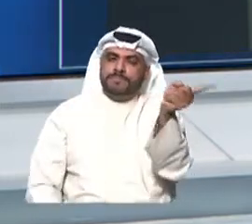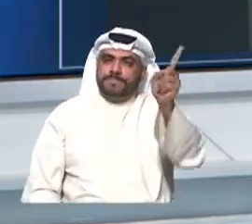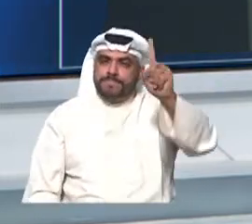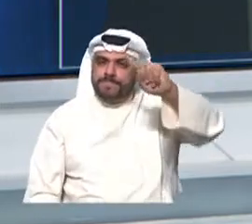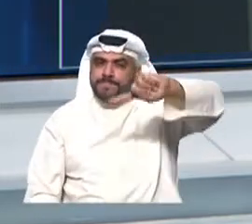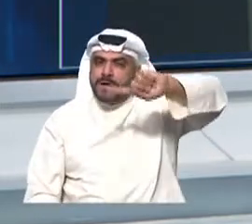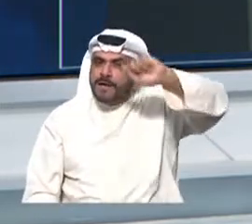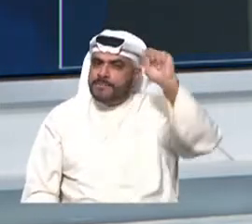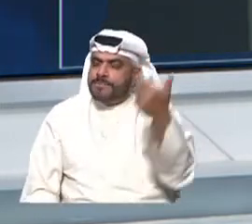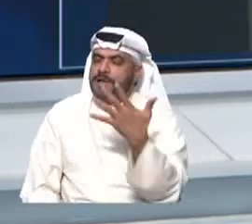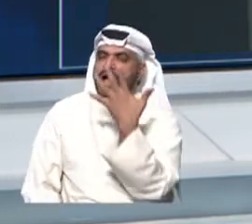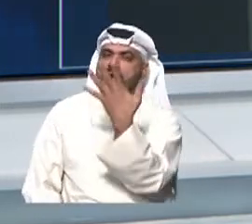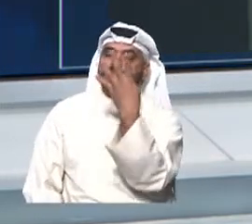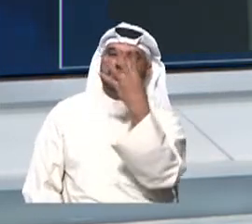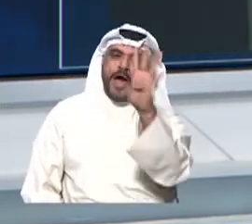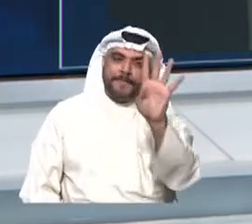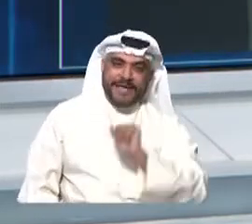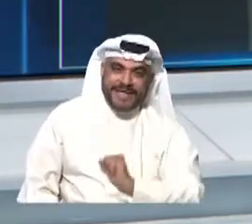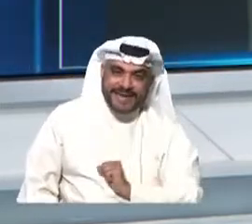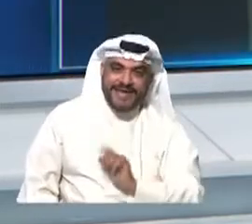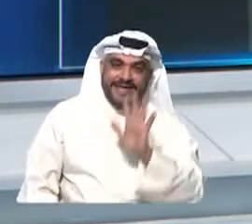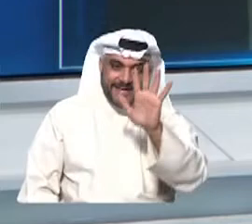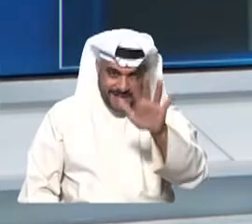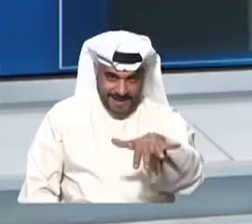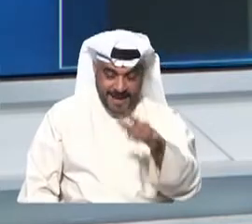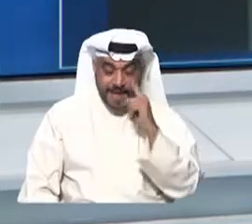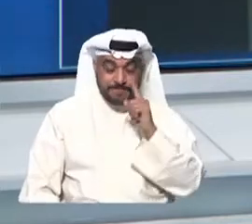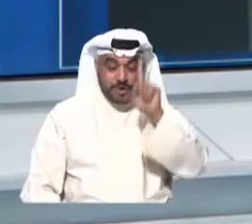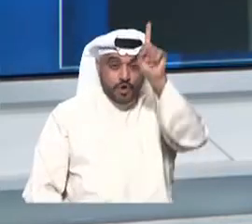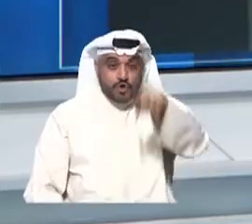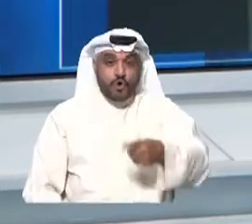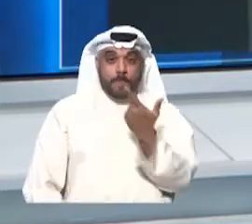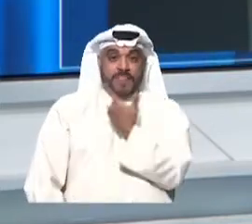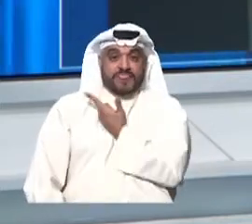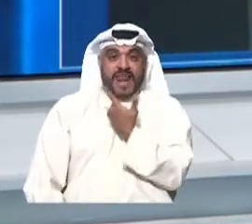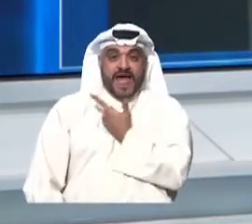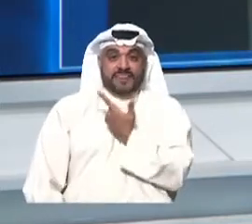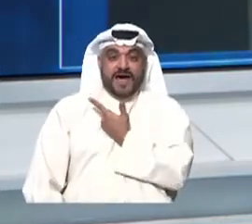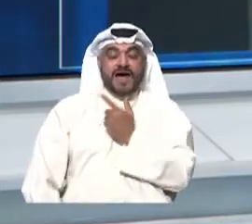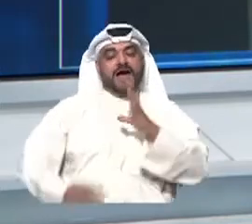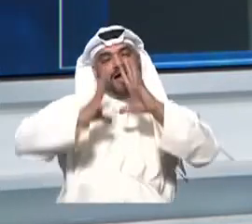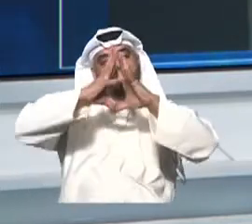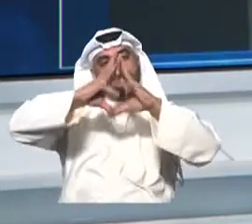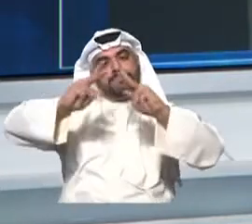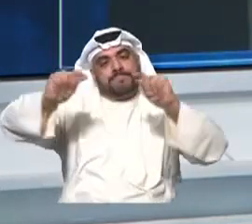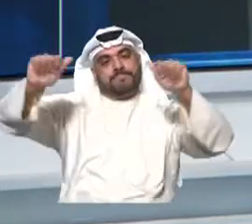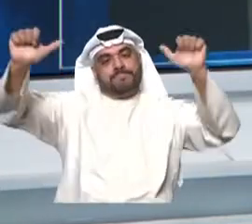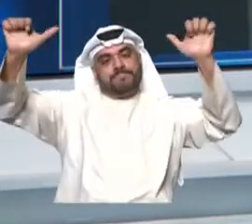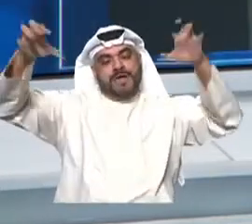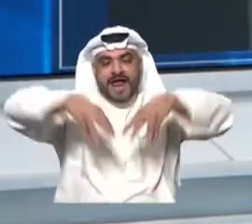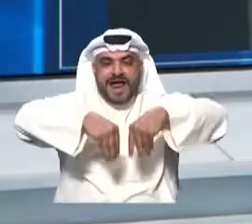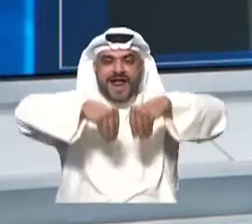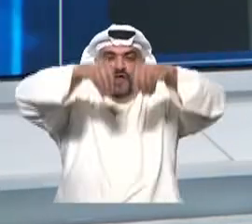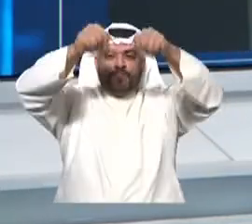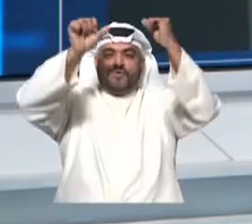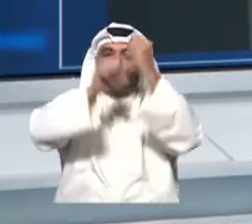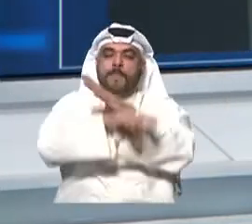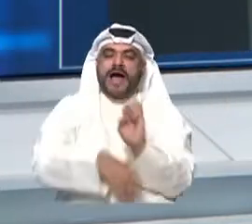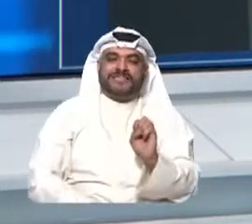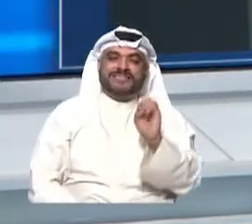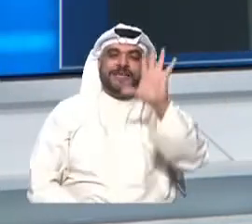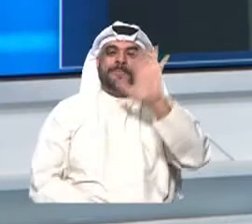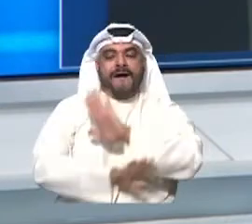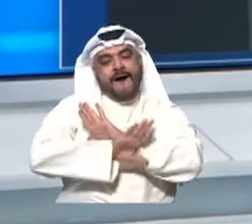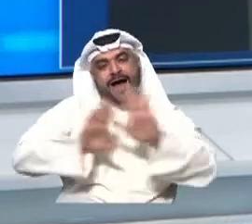بالساعه، ومن 10 الى 35 كيلومتر بالساعه يوم الثلاثاء، يترسب تدريجيا الغبار ان شاء الله مع بدايه نهار يوم الثلاثاء